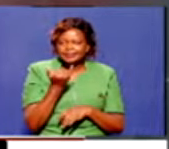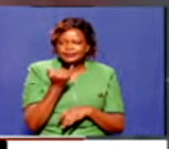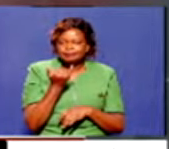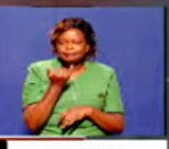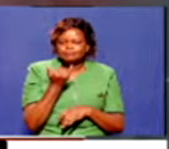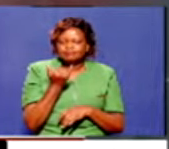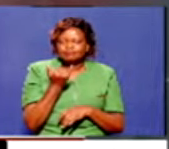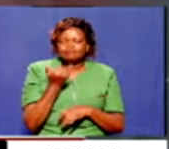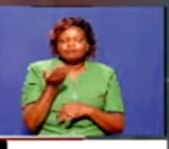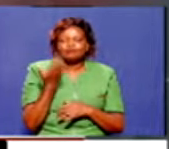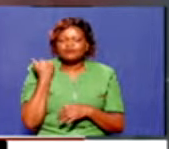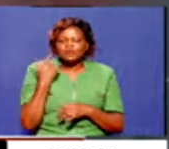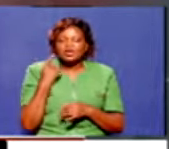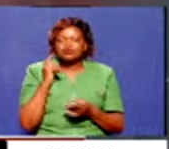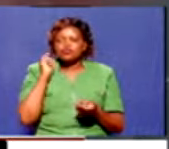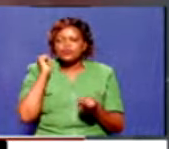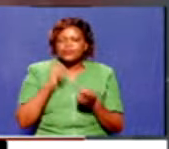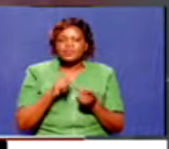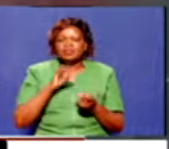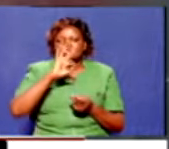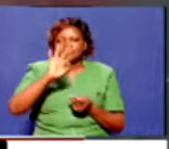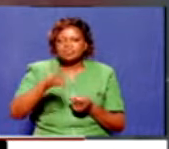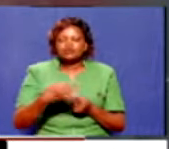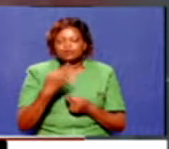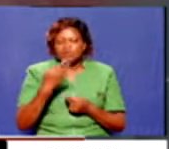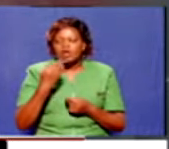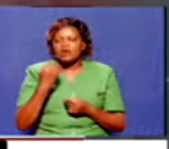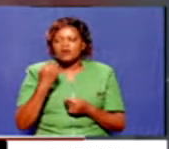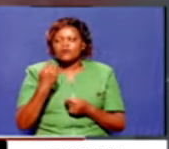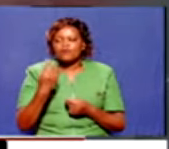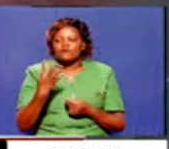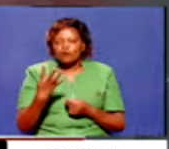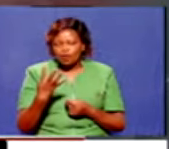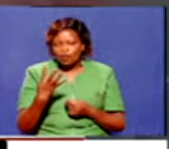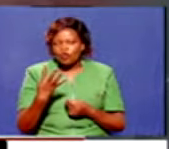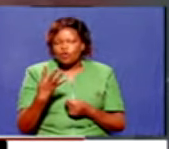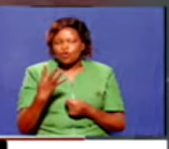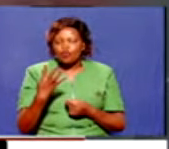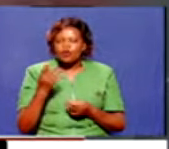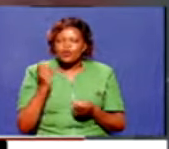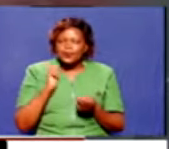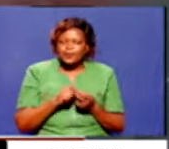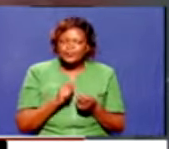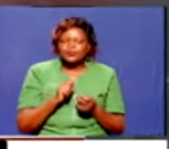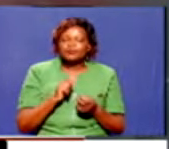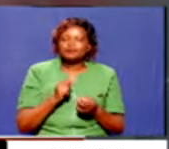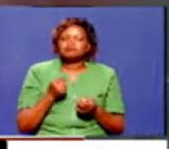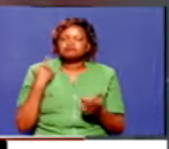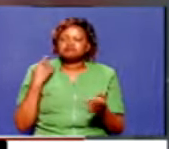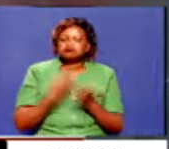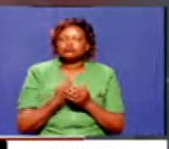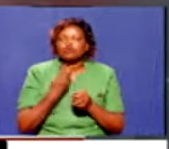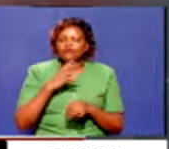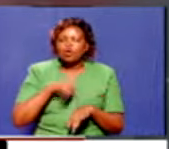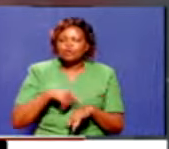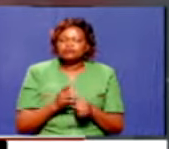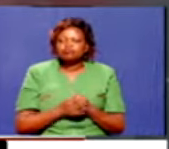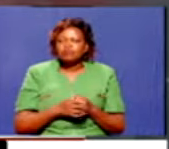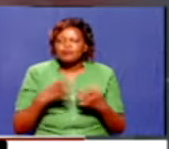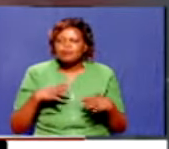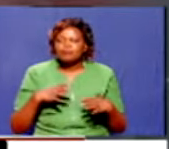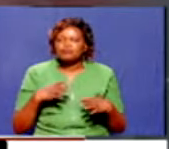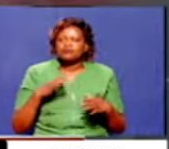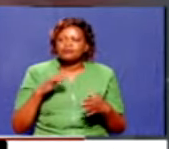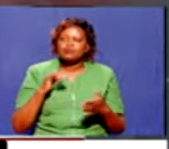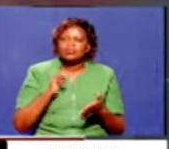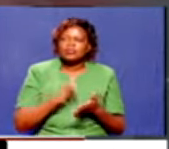sampuli 3,014 zilizopimwa katika muda wa saa 24 zilizopita. Jumla ya visa vya ugonjwa huo vilivyonakiliwa humo